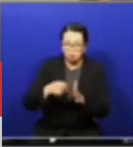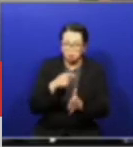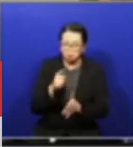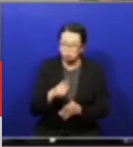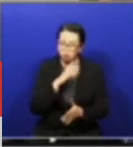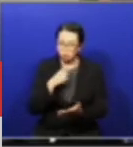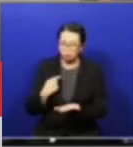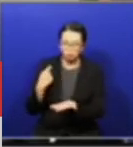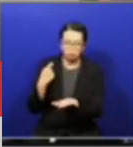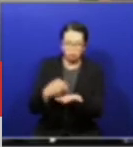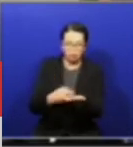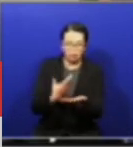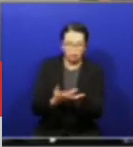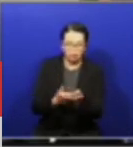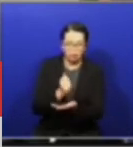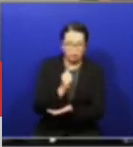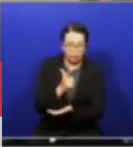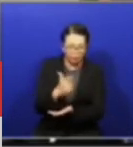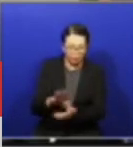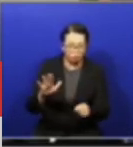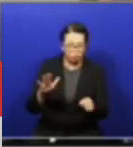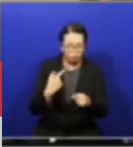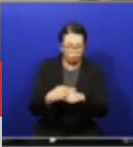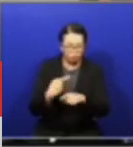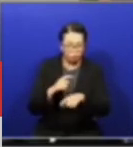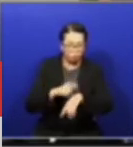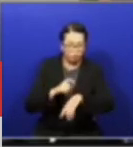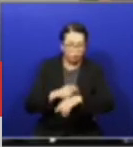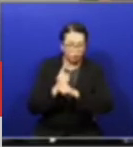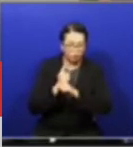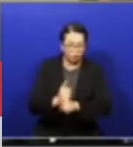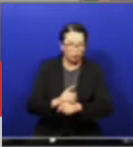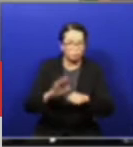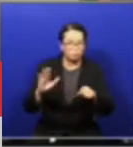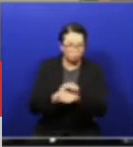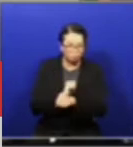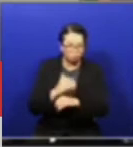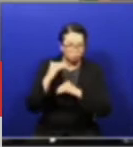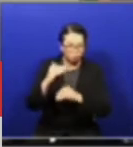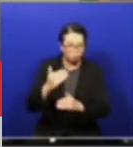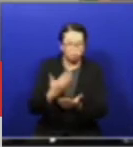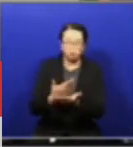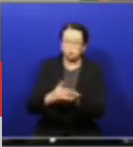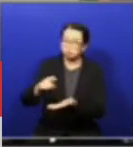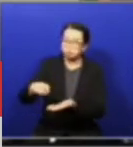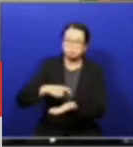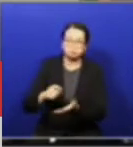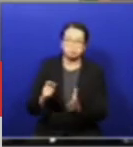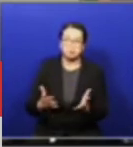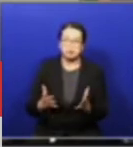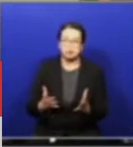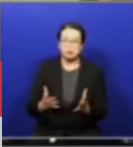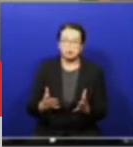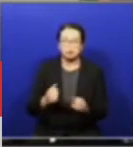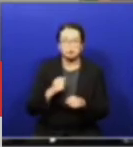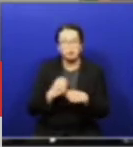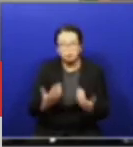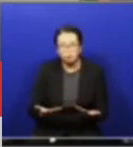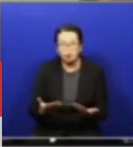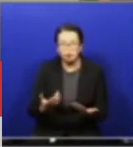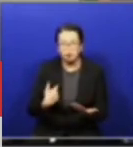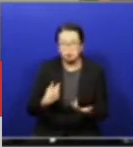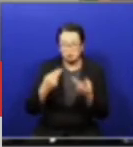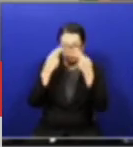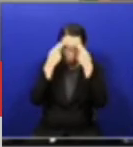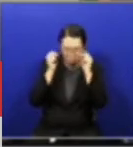ประกันตนจ่ายไปแล้วแต่จ่ายไม่ครบตามกำหนดเวลาท่านไม่ได้นะครับพอไม่ได้ทำยังไงล่ะครับเห็นท่านนายกรัฐม